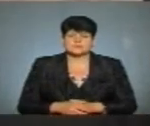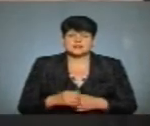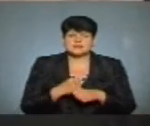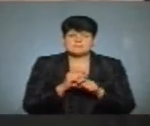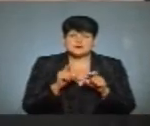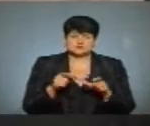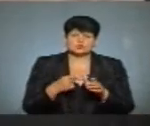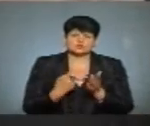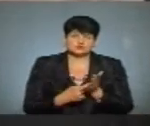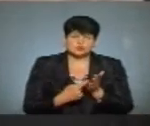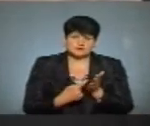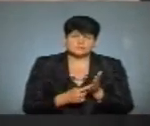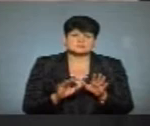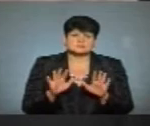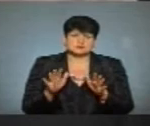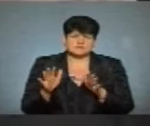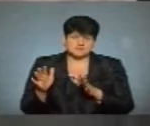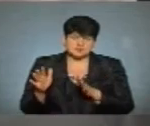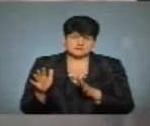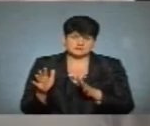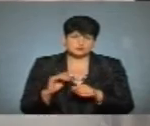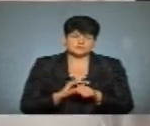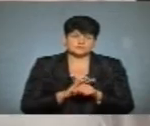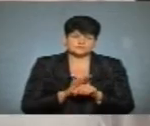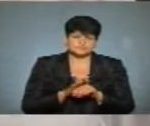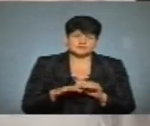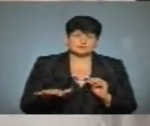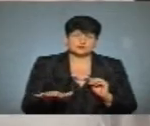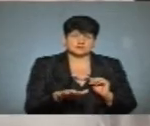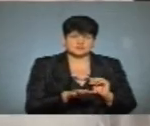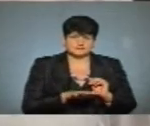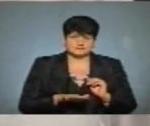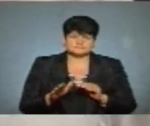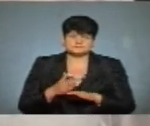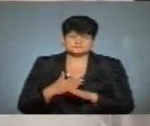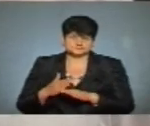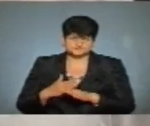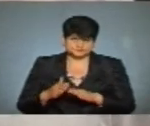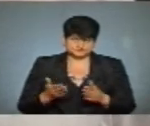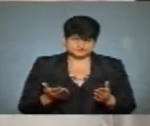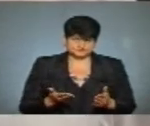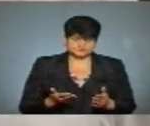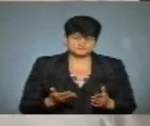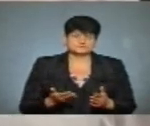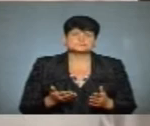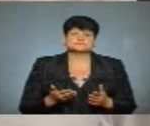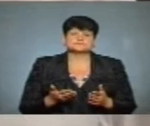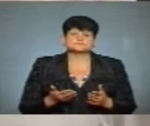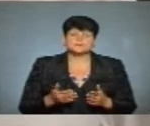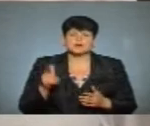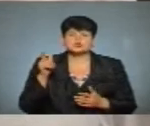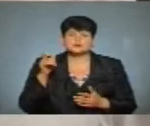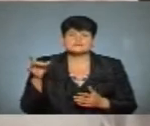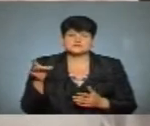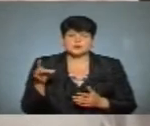Лабораторно підтверджені випадки за адмінтериторіями розподіляються таким чином.